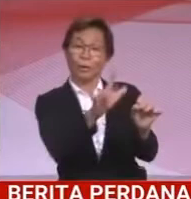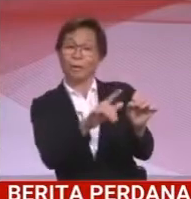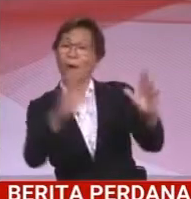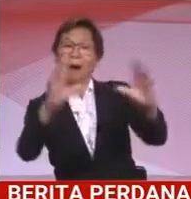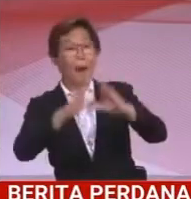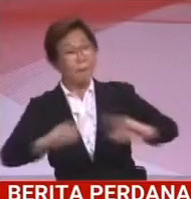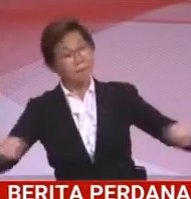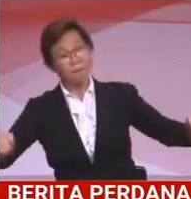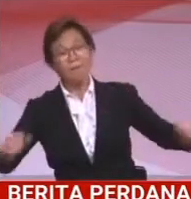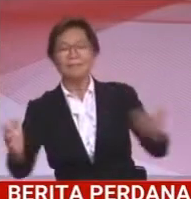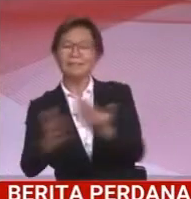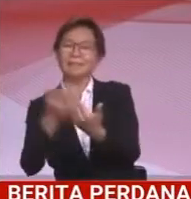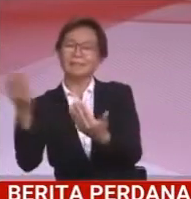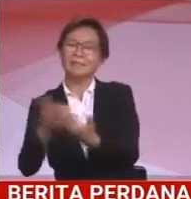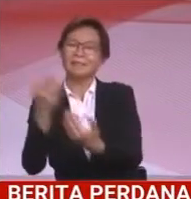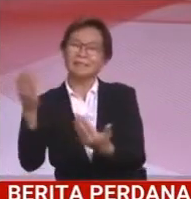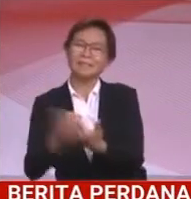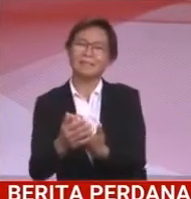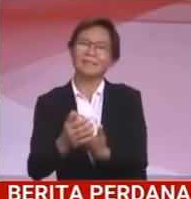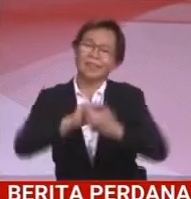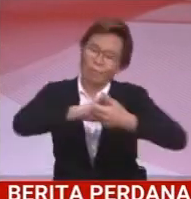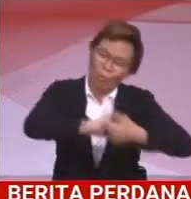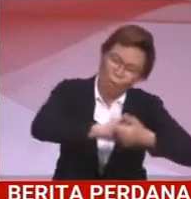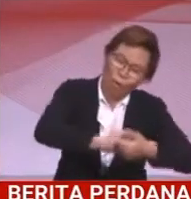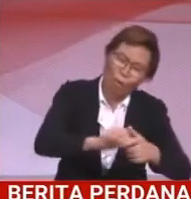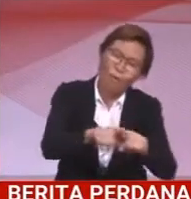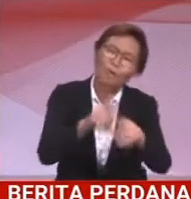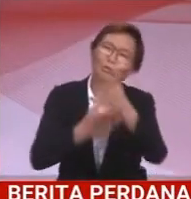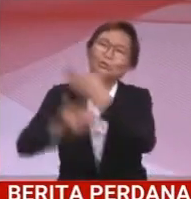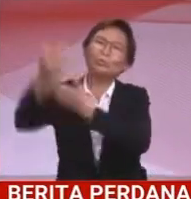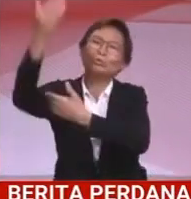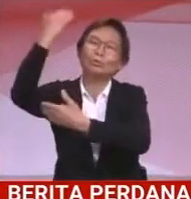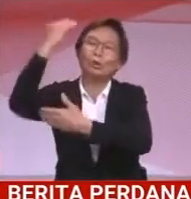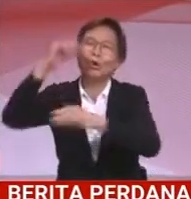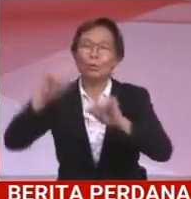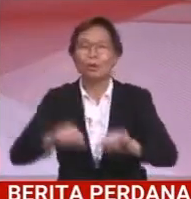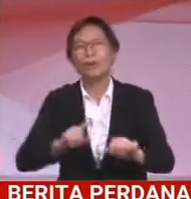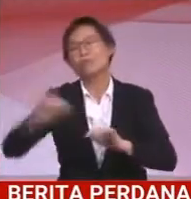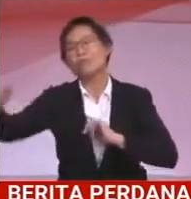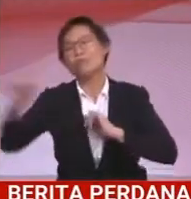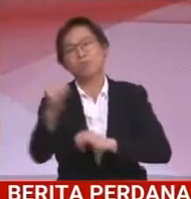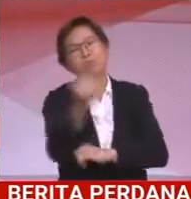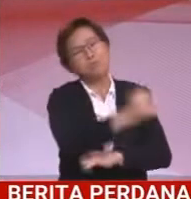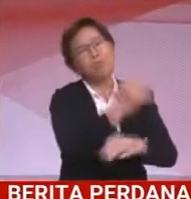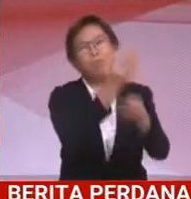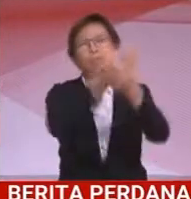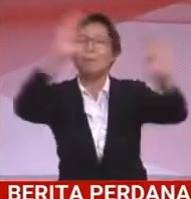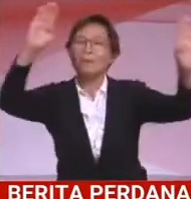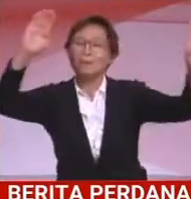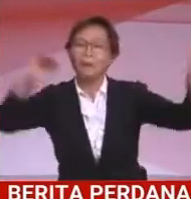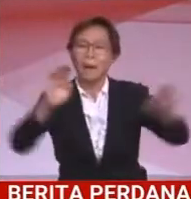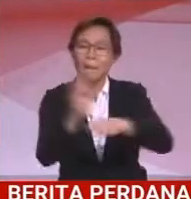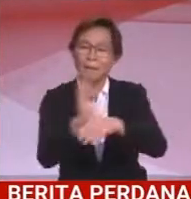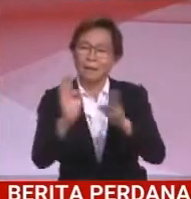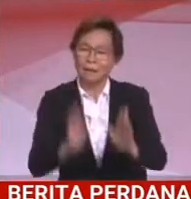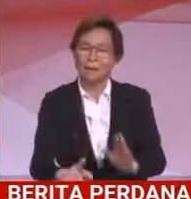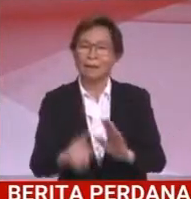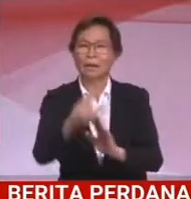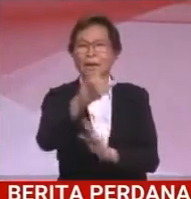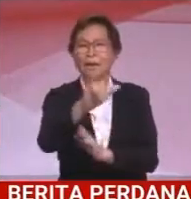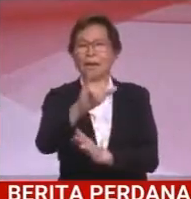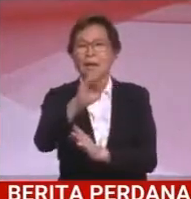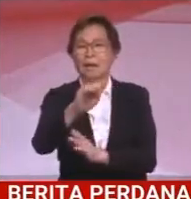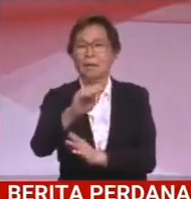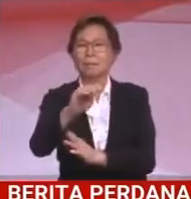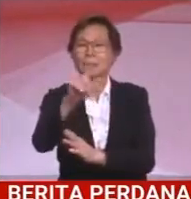ada, kita senang nak eratkan silaturahim macam dulu, macam biasa. Kita bebas nak ke mana-mana kan. Bagi peniaga seperti Lim Swee